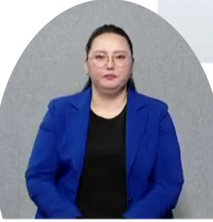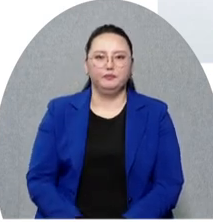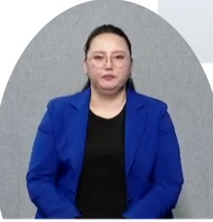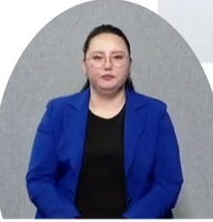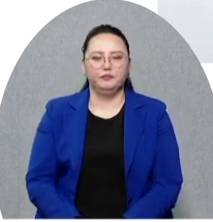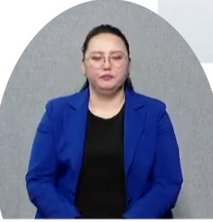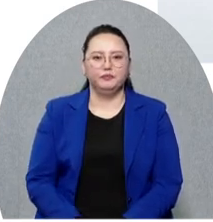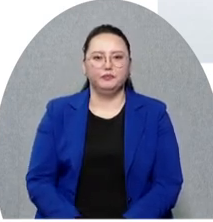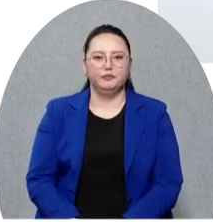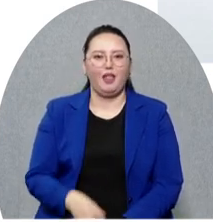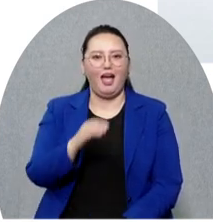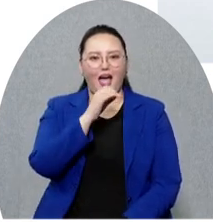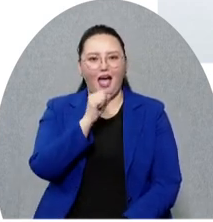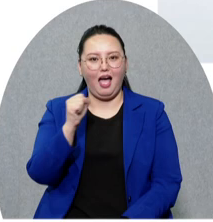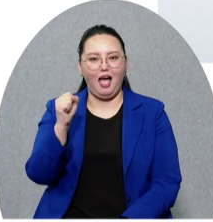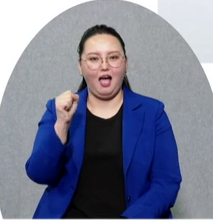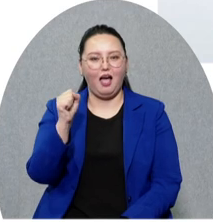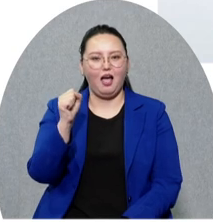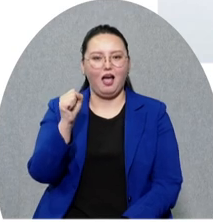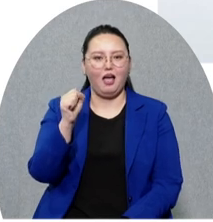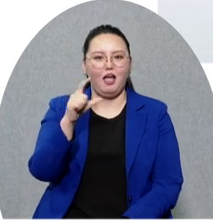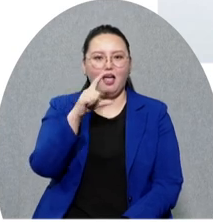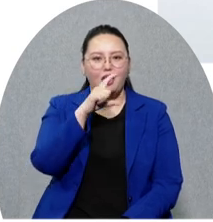А буюу уртдгалын га